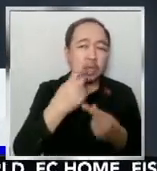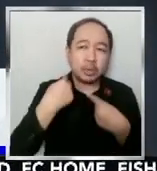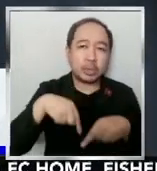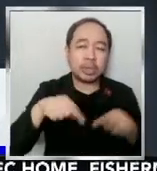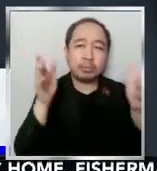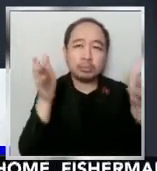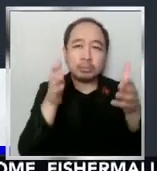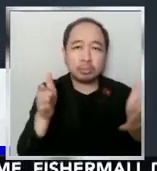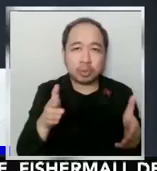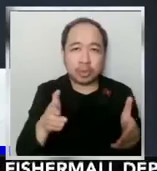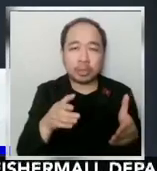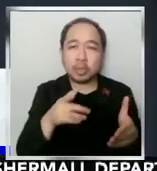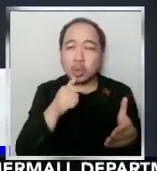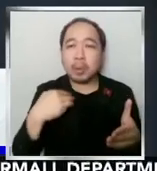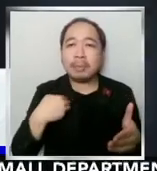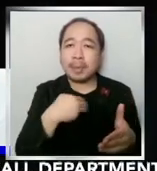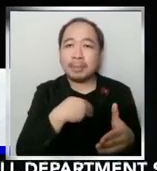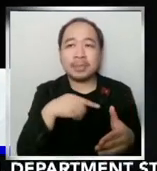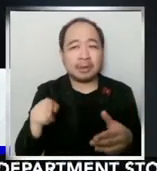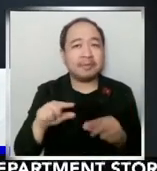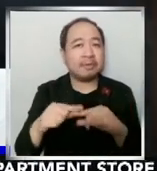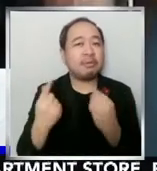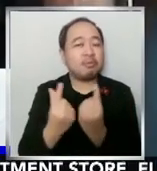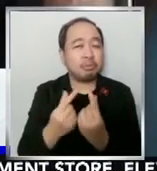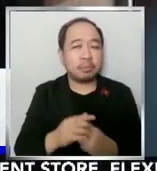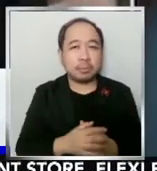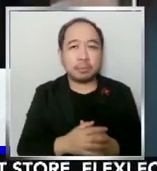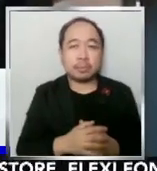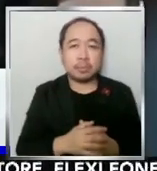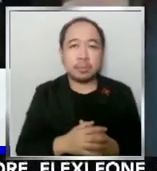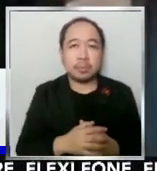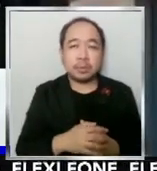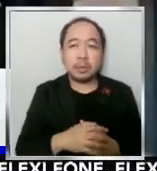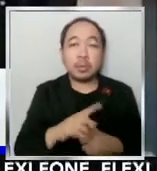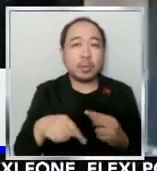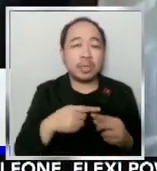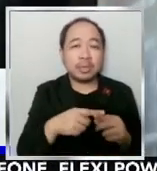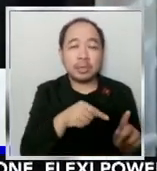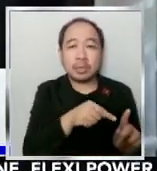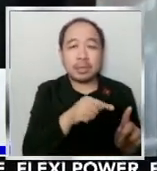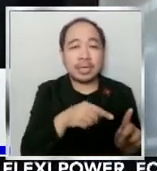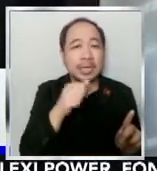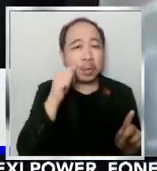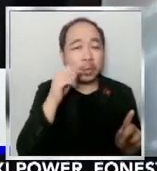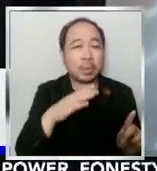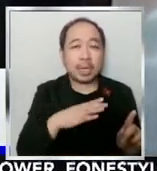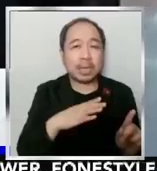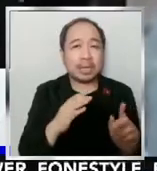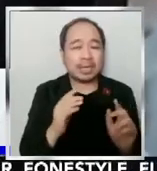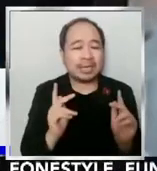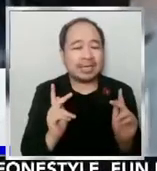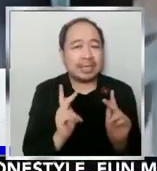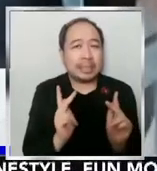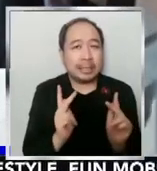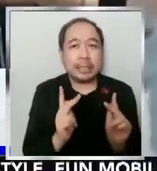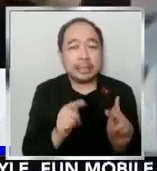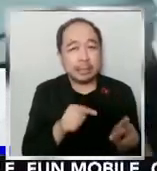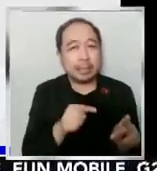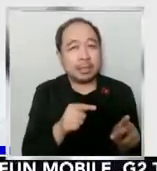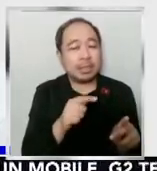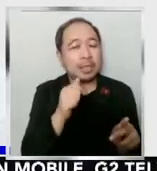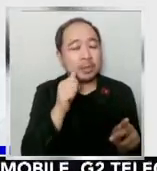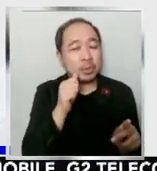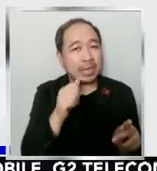Hee-sung at Nikki. May pagkakataong tila kinilig pa raw noon ang babaeng airport security. Dahil sa video,